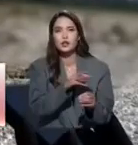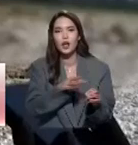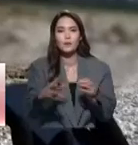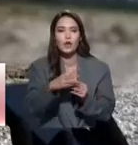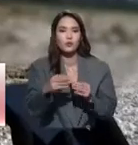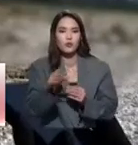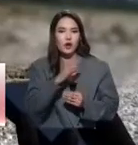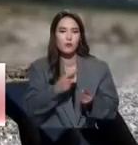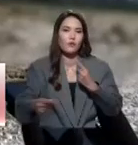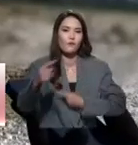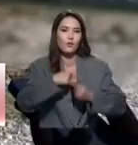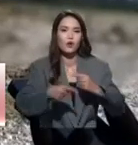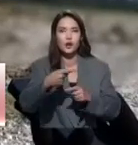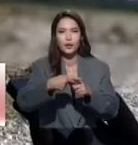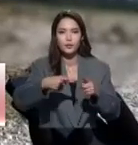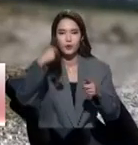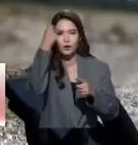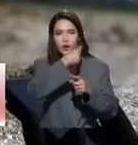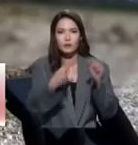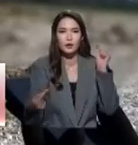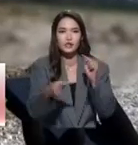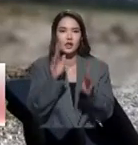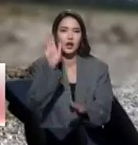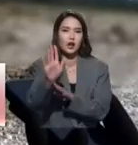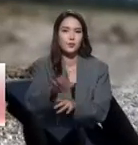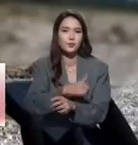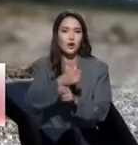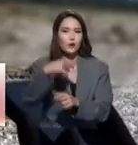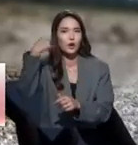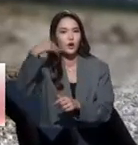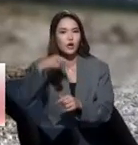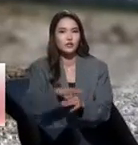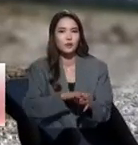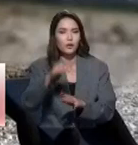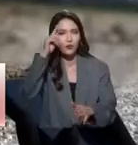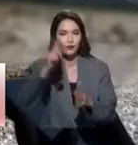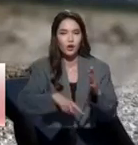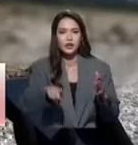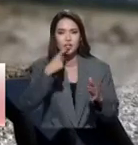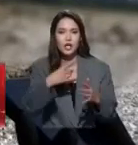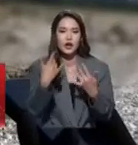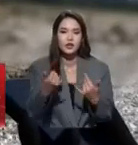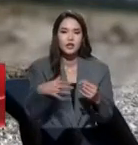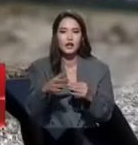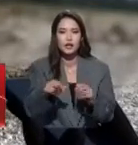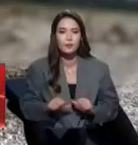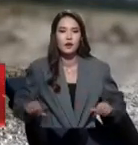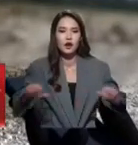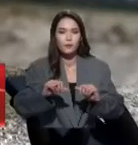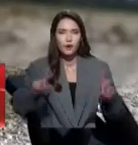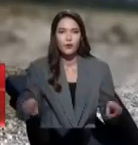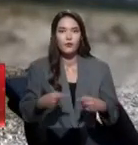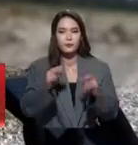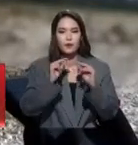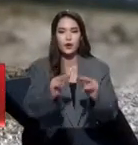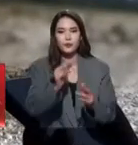были возвращены за полтора года. В соответствии с поручением главы государства можно с полной уверенностью сказать, что данная земельная комиссия восстановила